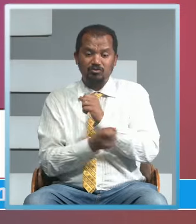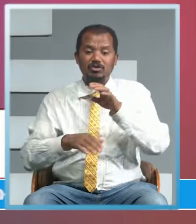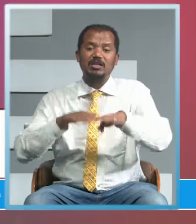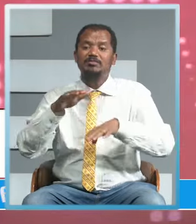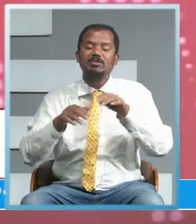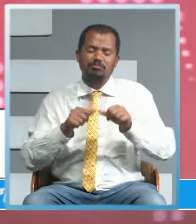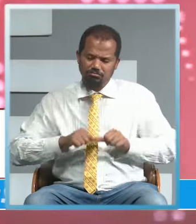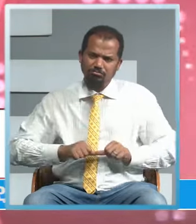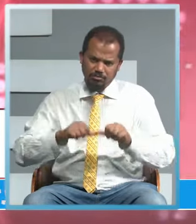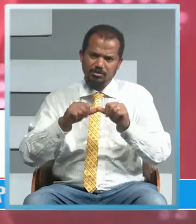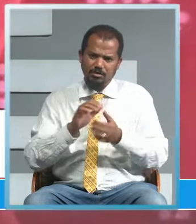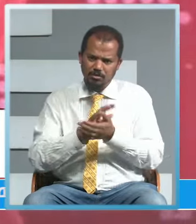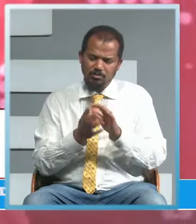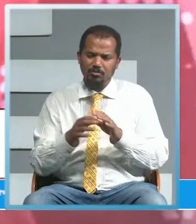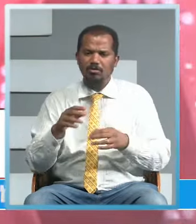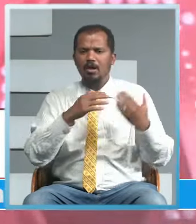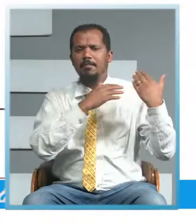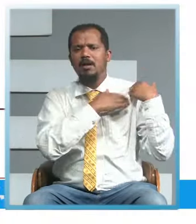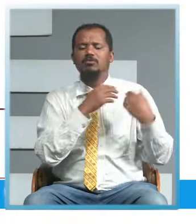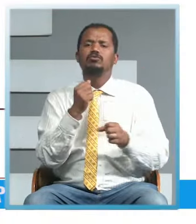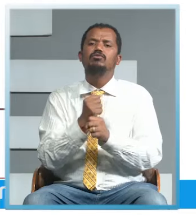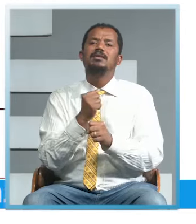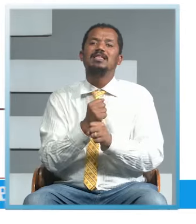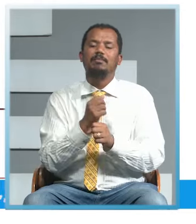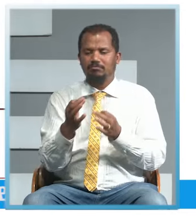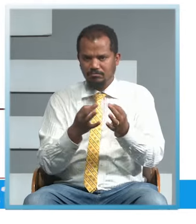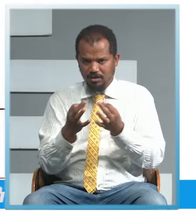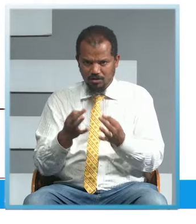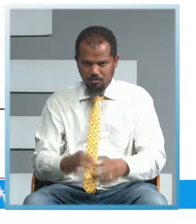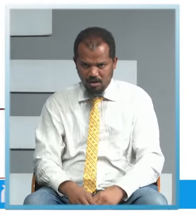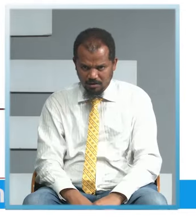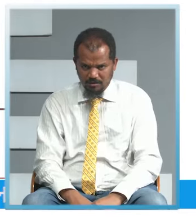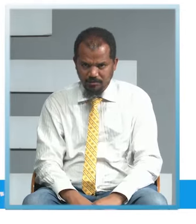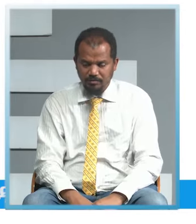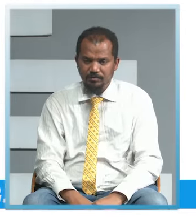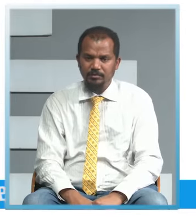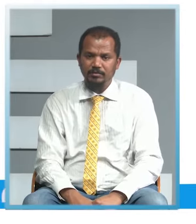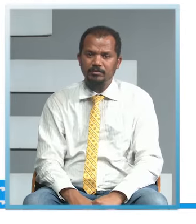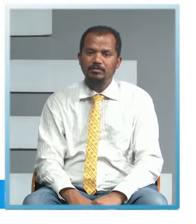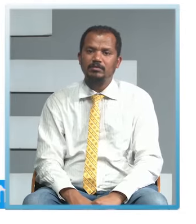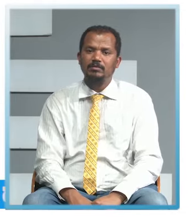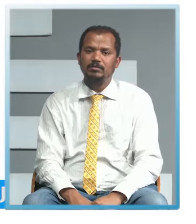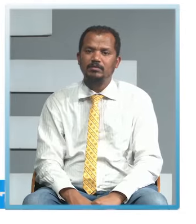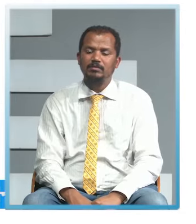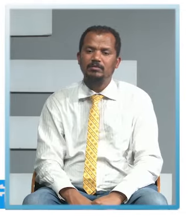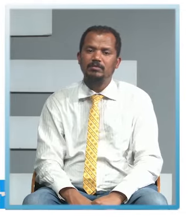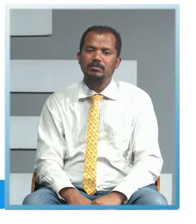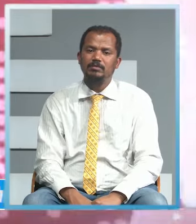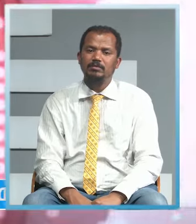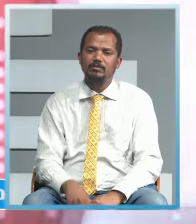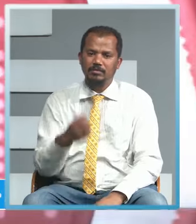ድርጅቶች ላይም እርምጃው የሚቀጥል መሆኑን የባለስልጣኑ መስሪያ ቤቱ ገልጿል።